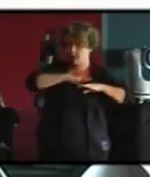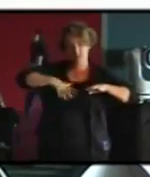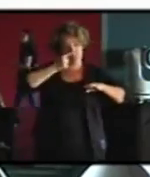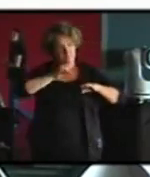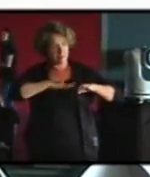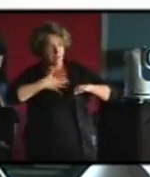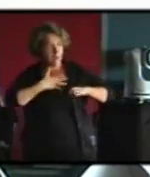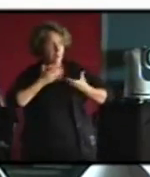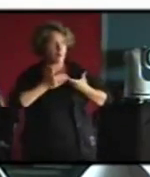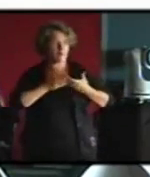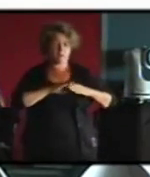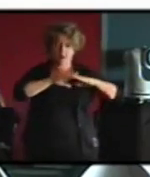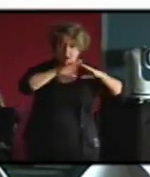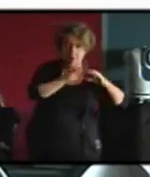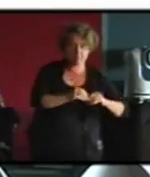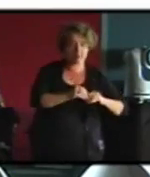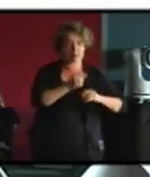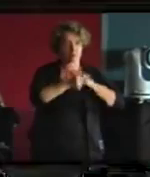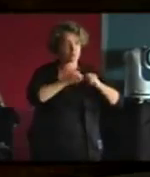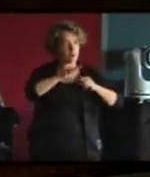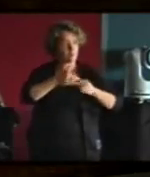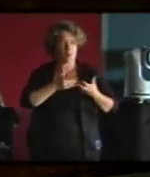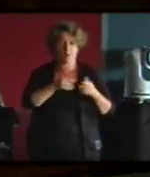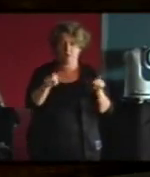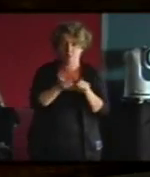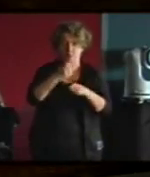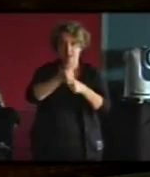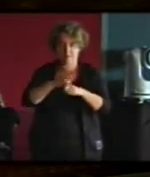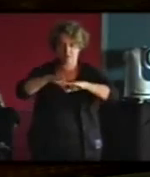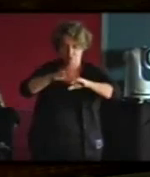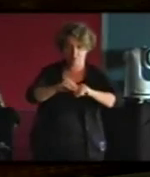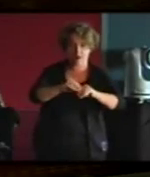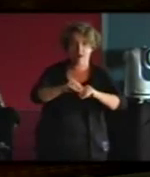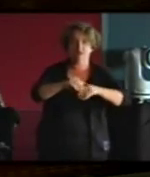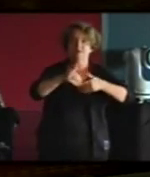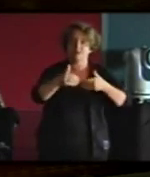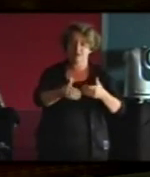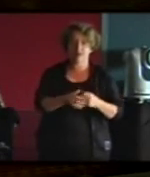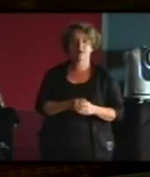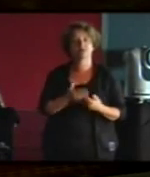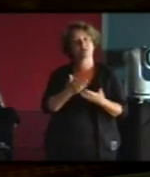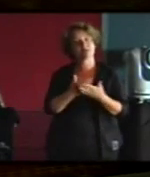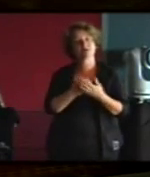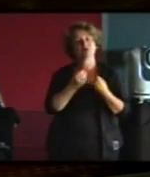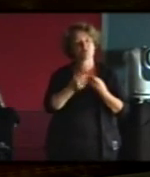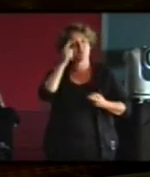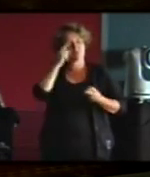après, on a envie d'y travailler, etc. Non, mais vous avez tout à fait raison. Question-là n'est pas assez présente. Vous avez tout à fait